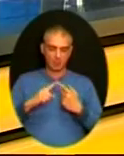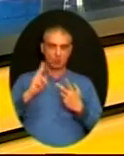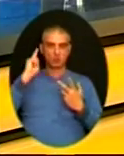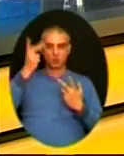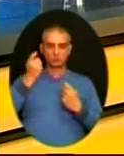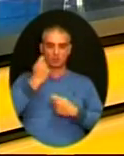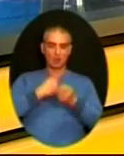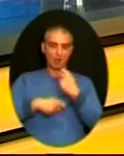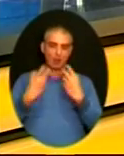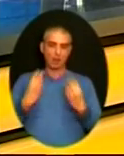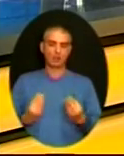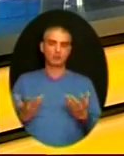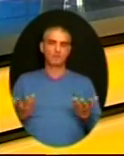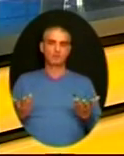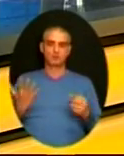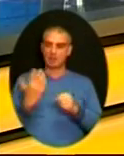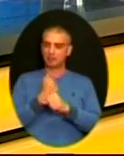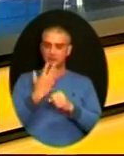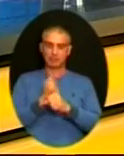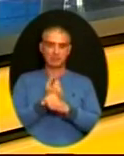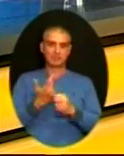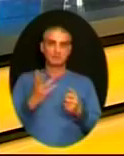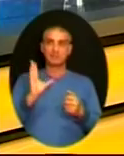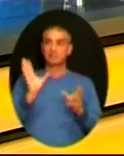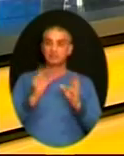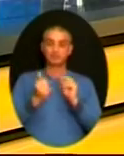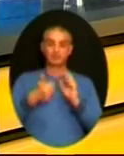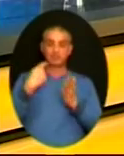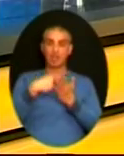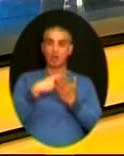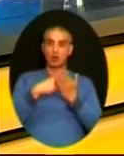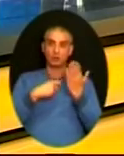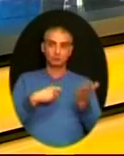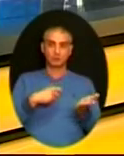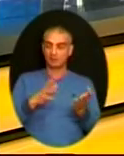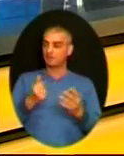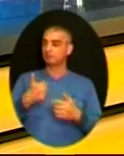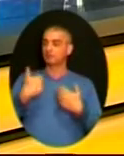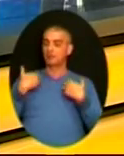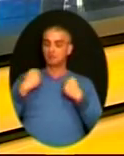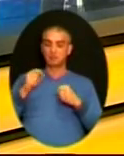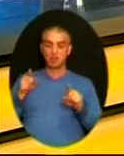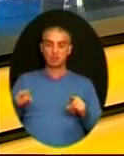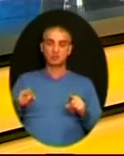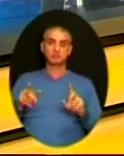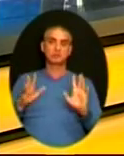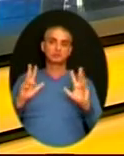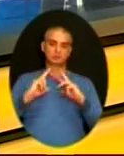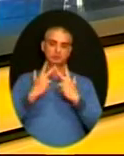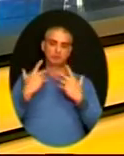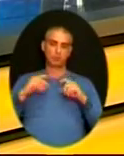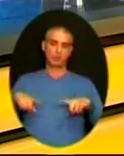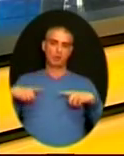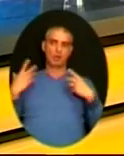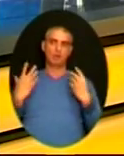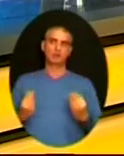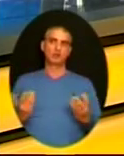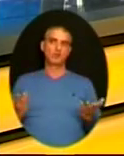חוץ, כלכלה טובה, הישגים, עם שר האוצר הזה ועם שר הביטחון הזה, הציבור חי